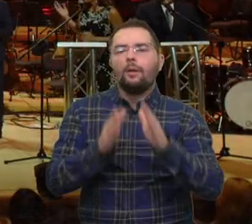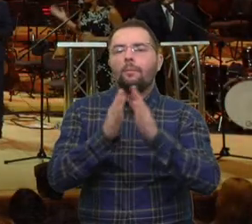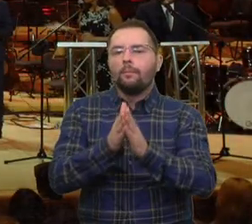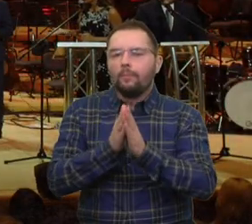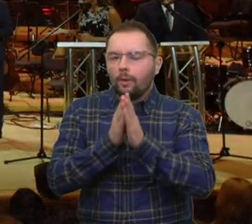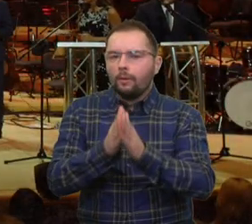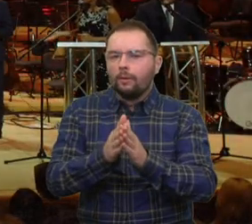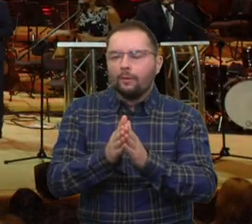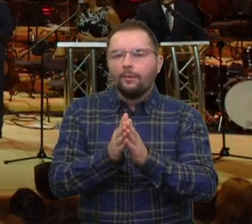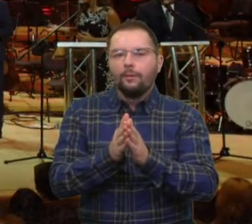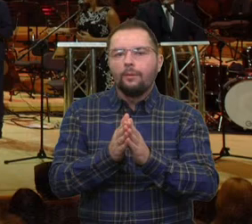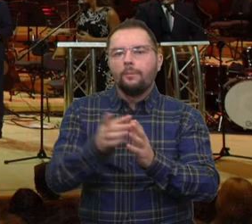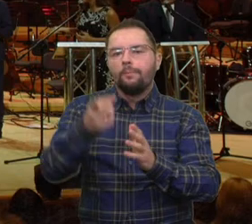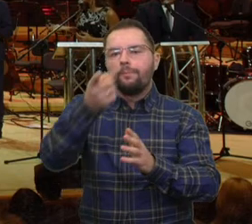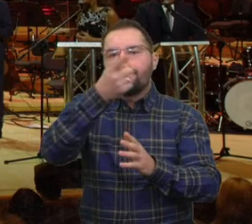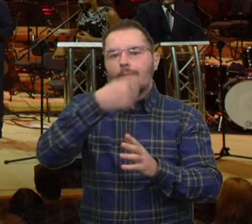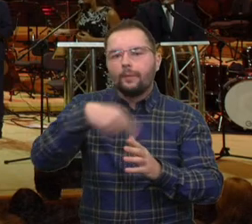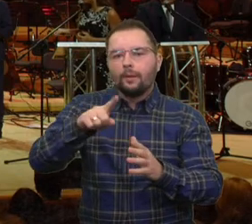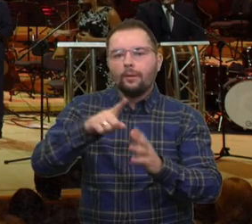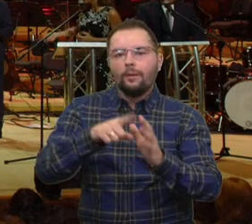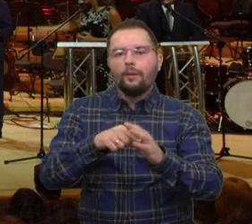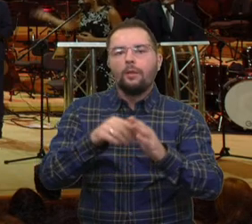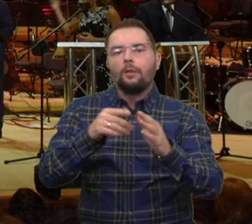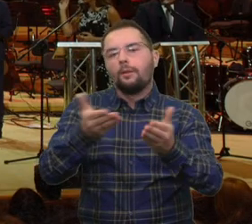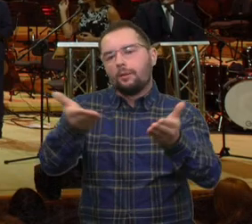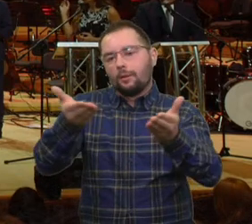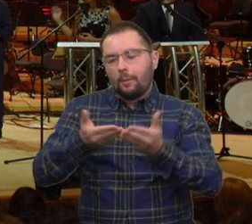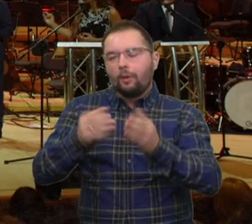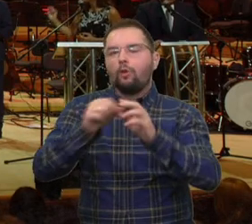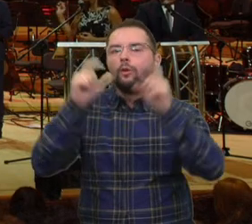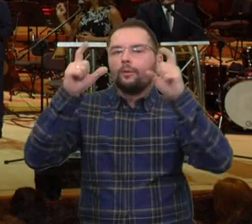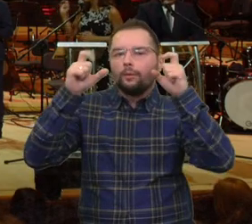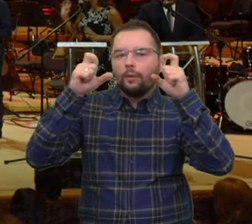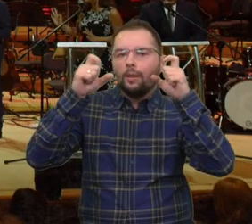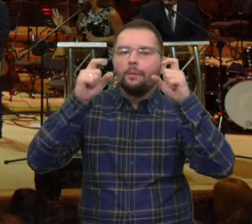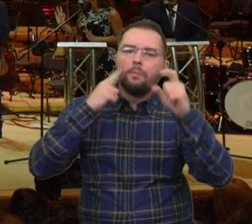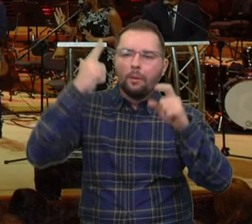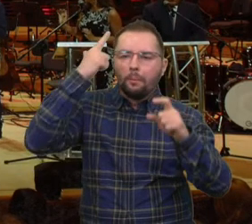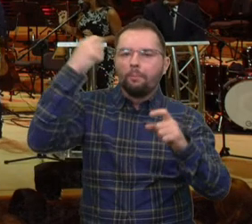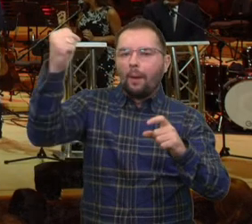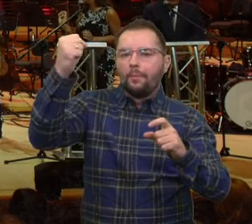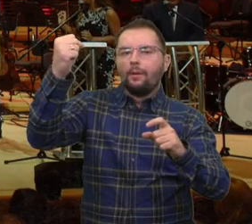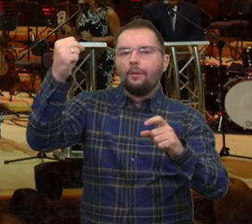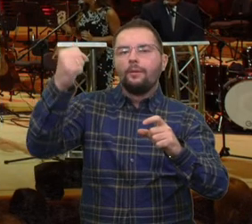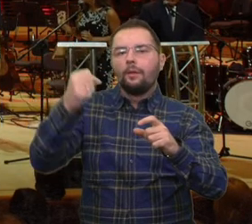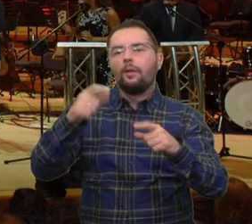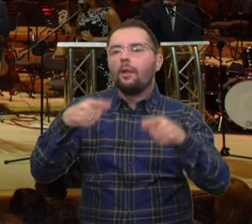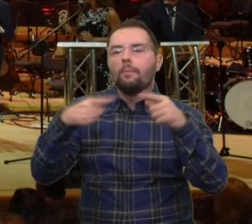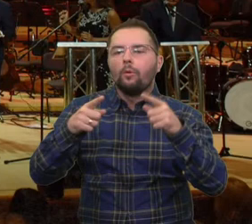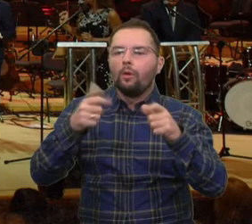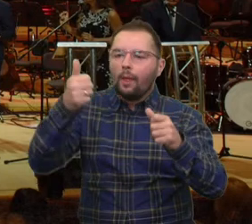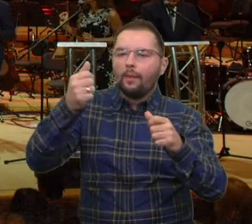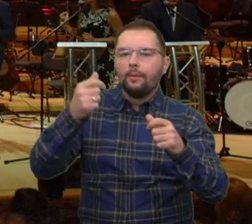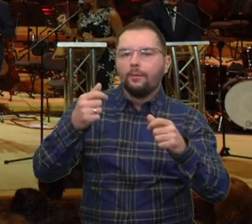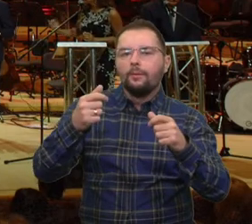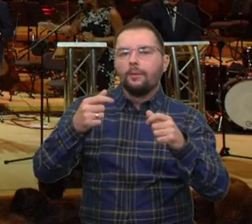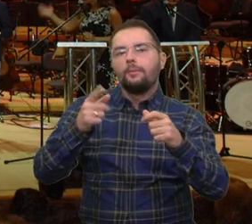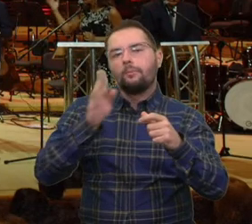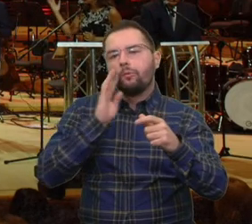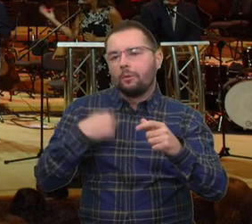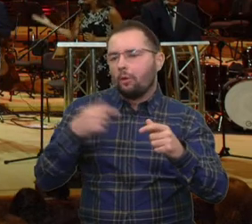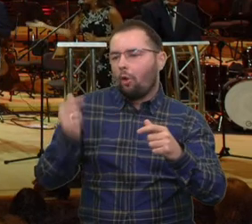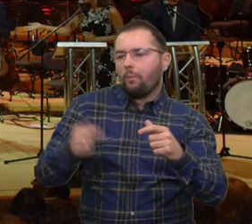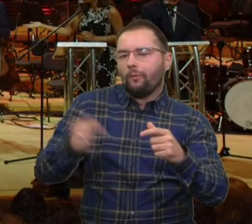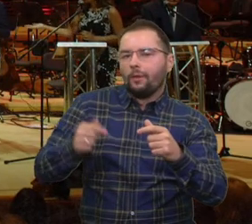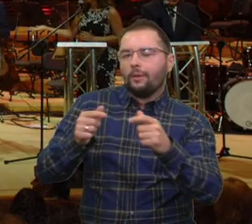to, abyście państwo tutaj ustawili się do pamiątkowego zdjęcia, bo tego jednego takiego pozowanego to nie było jeszcze. Więc będziemy zobowiązani,